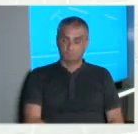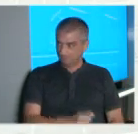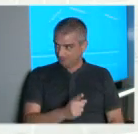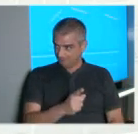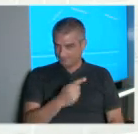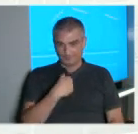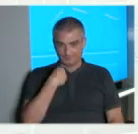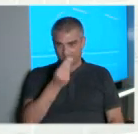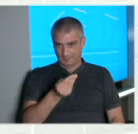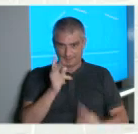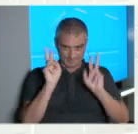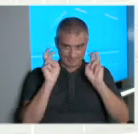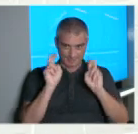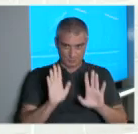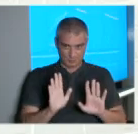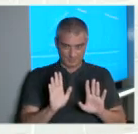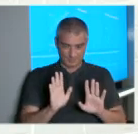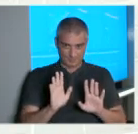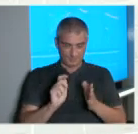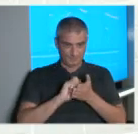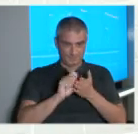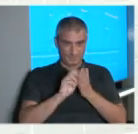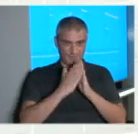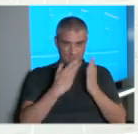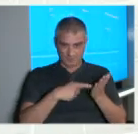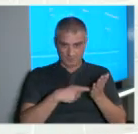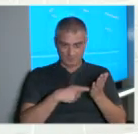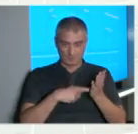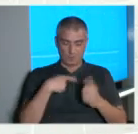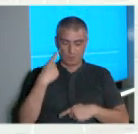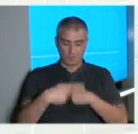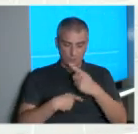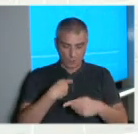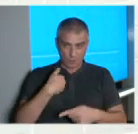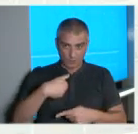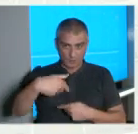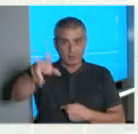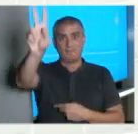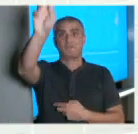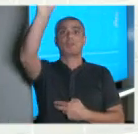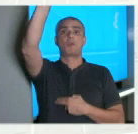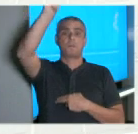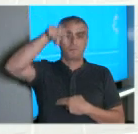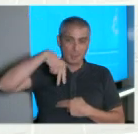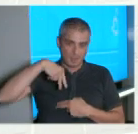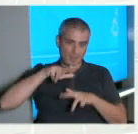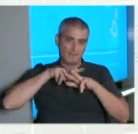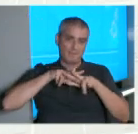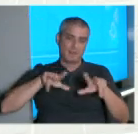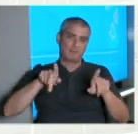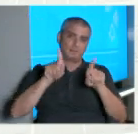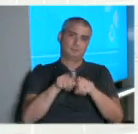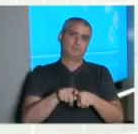תודה, אני אביא לך ציטטה מהכתובים. דור הולך ודור בא, והארץ